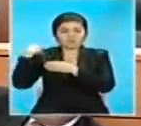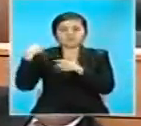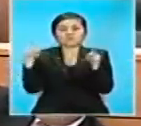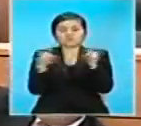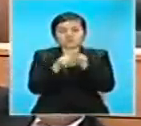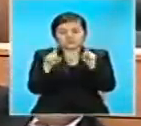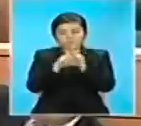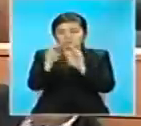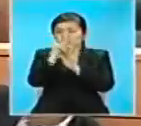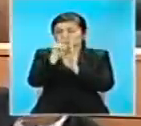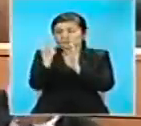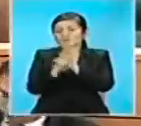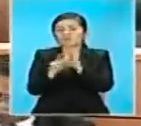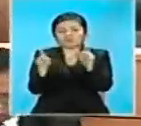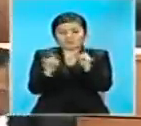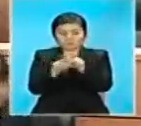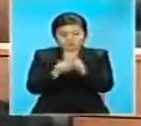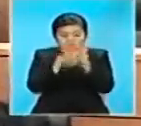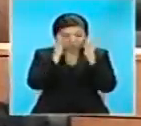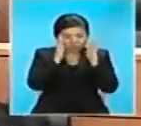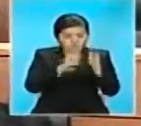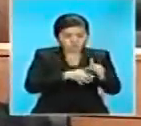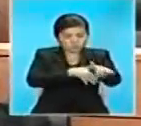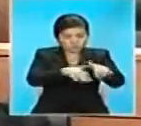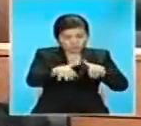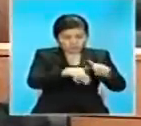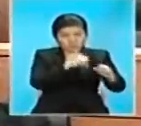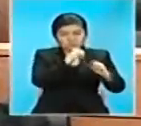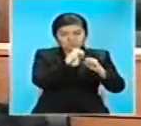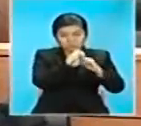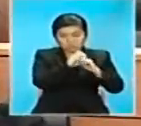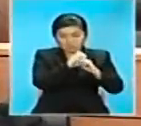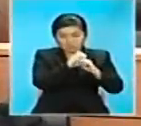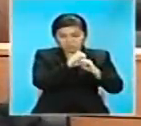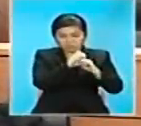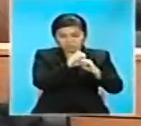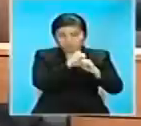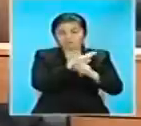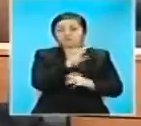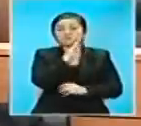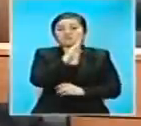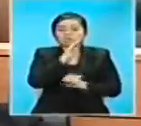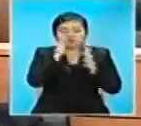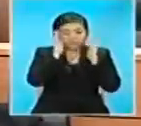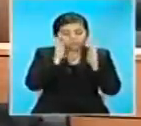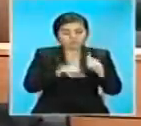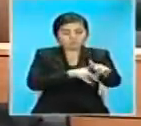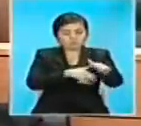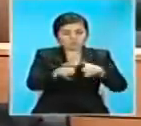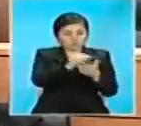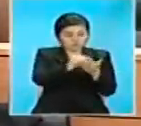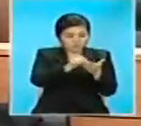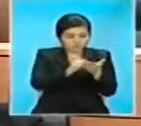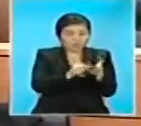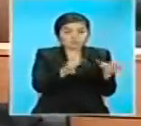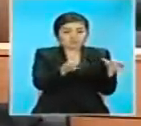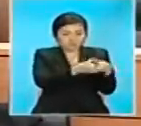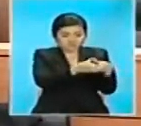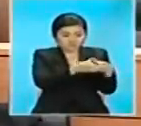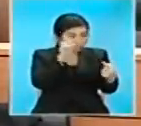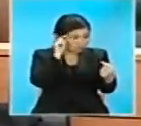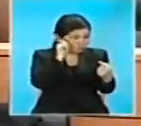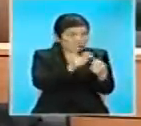ครับถ้าประชาชนร่างขออภัยฮะถ้าประชาชนร่างก็เพื่อประชาช